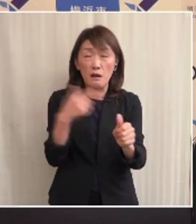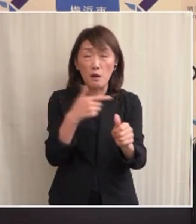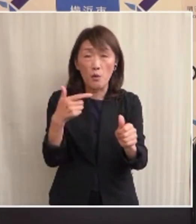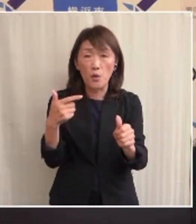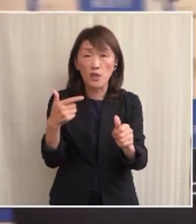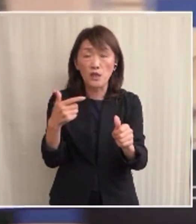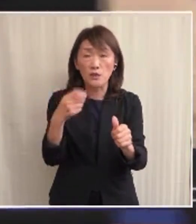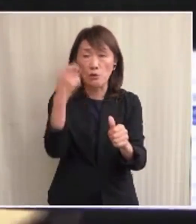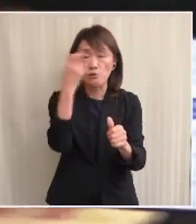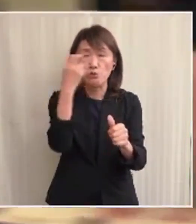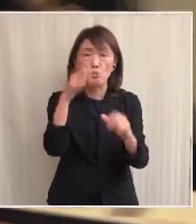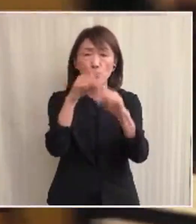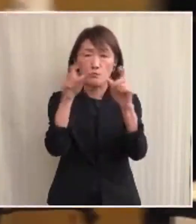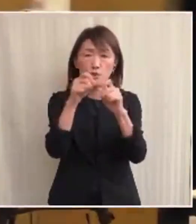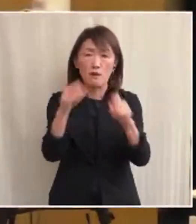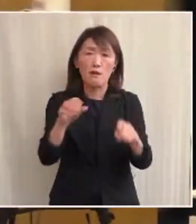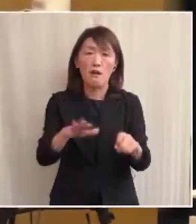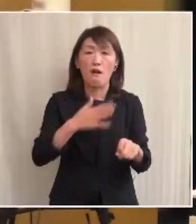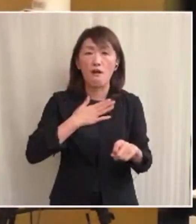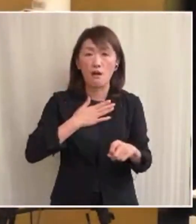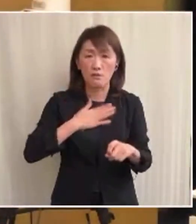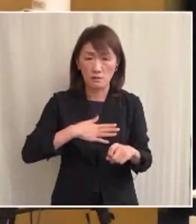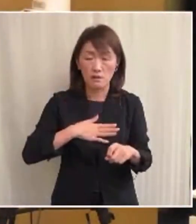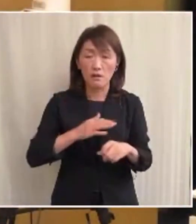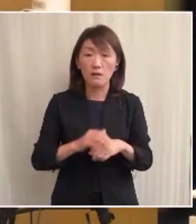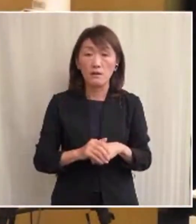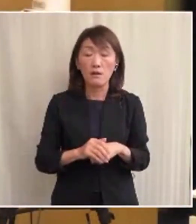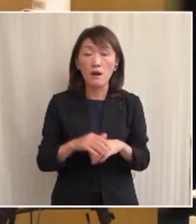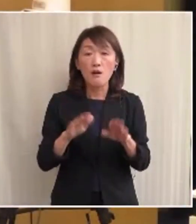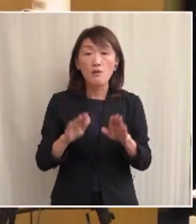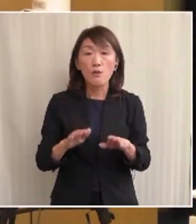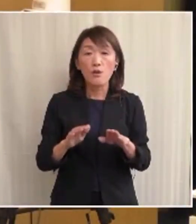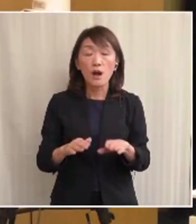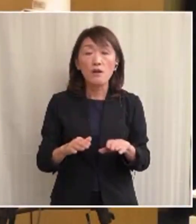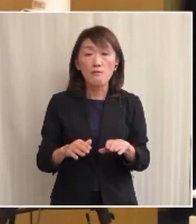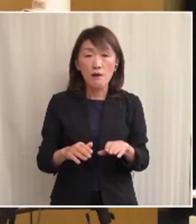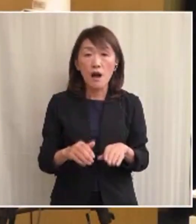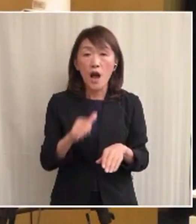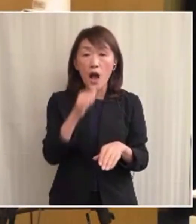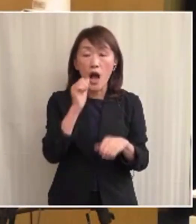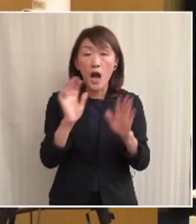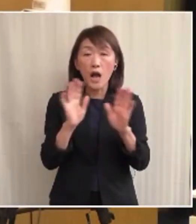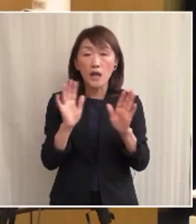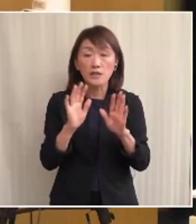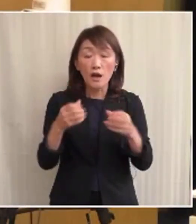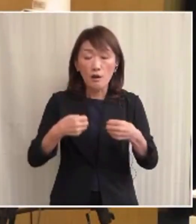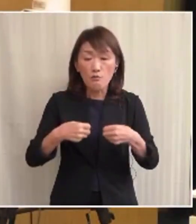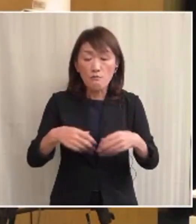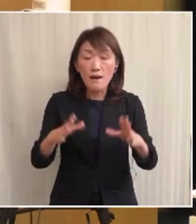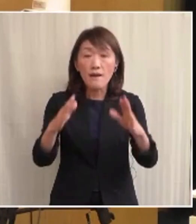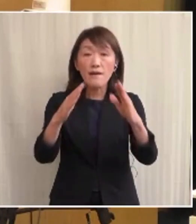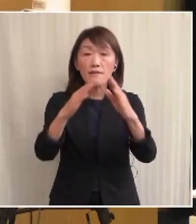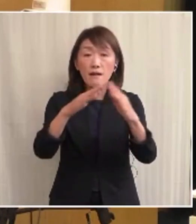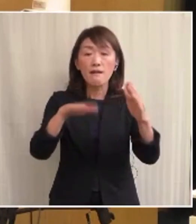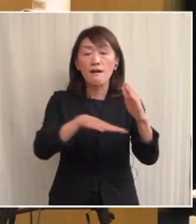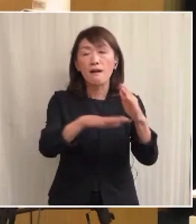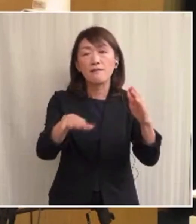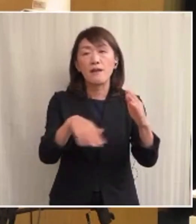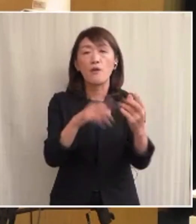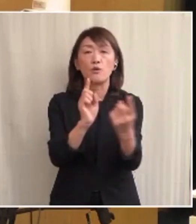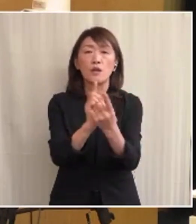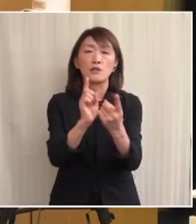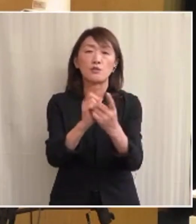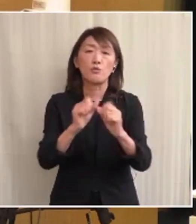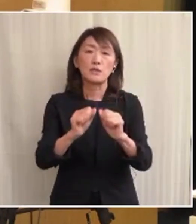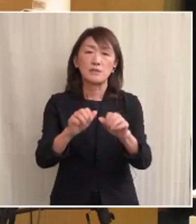という調査の傾向もございます。ですので今回はあくまでも赤ちゃんが生まれたご家庭にということで今回対象